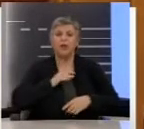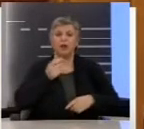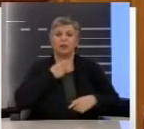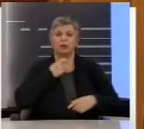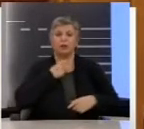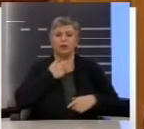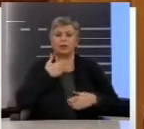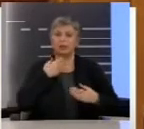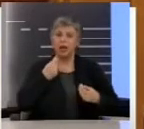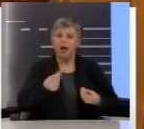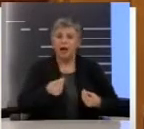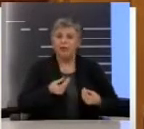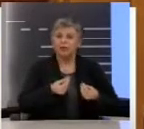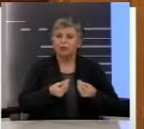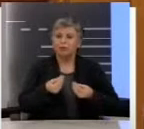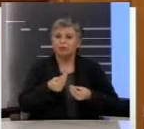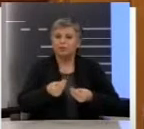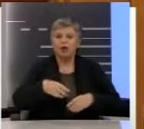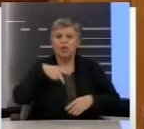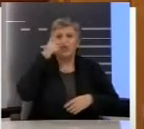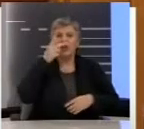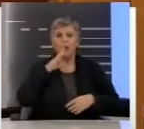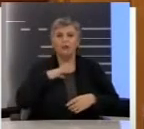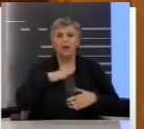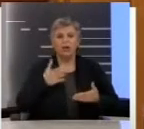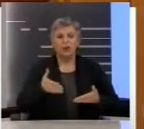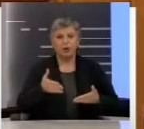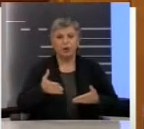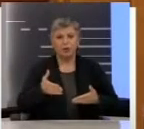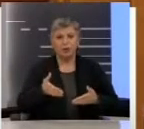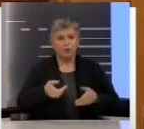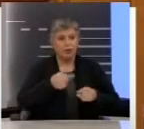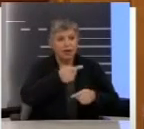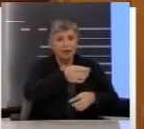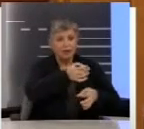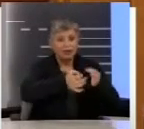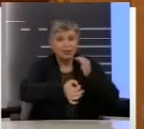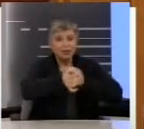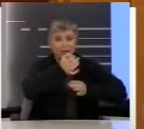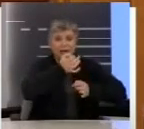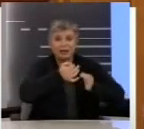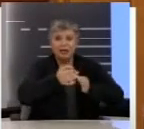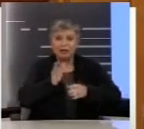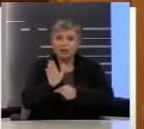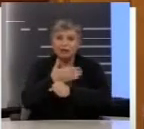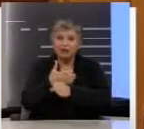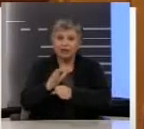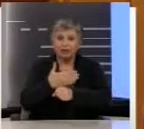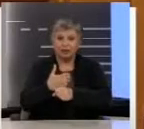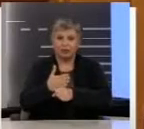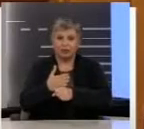δικαιώματα, καταστρέφει ανθρώπους. Και θα ήθελα να το στιγματίσω αυτό με τον πιο έντονο